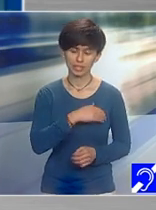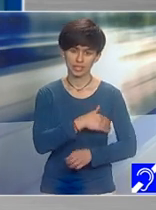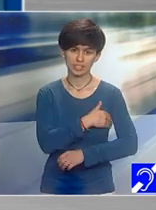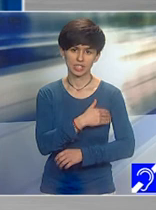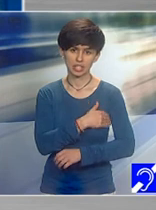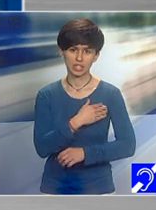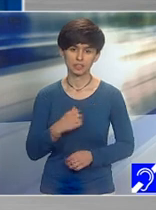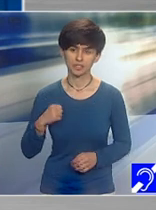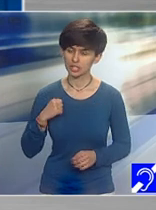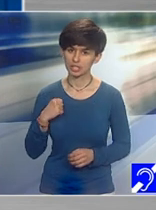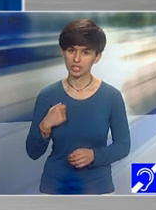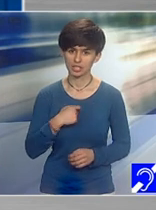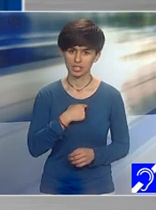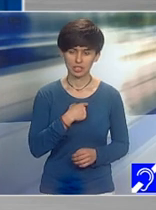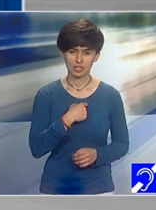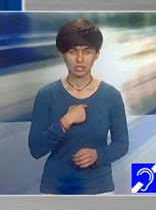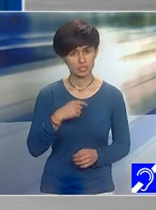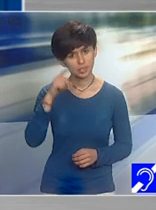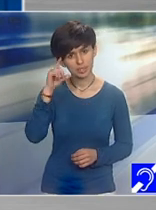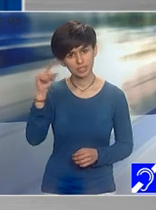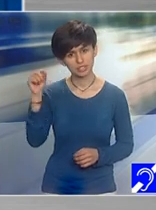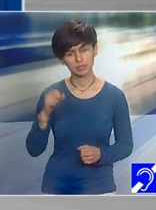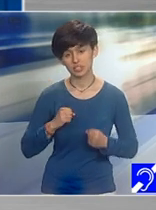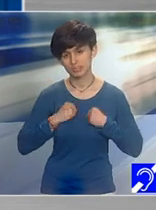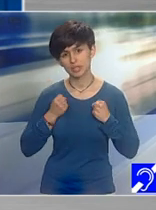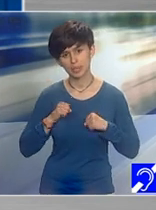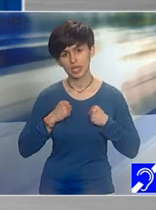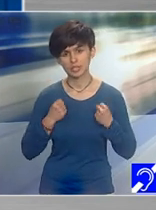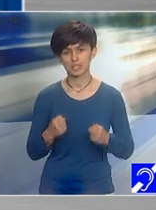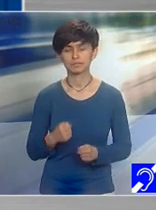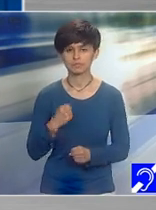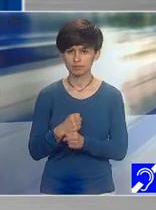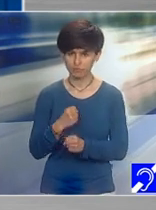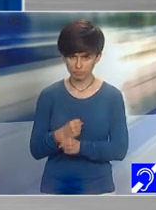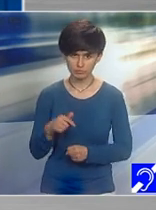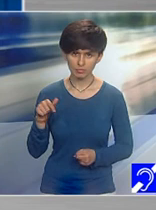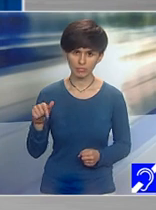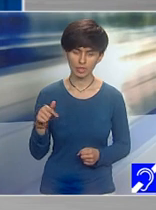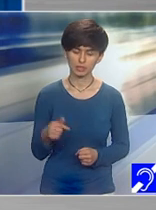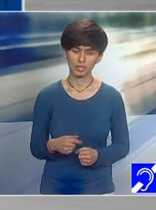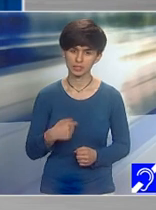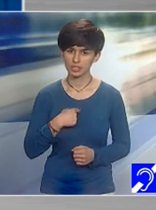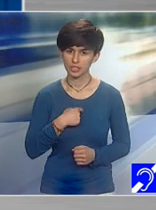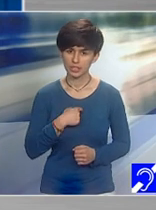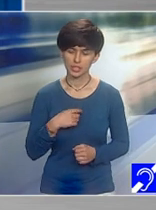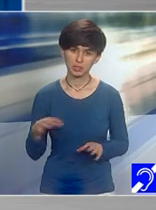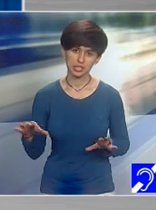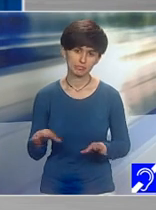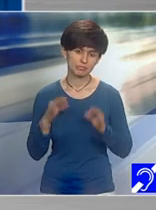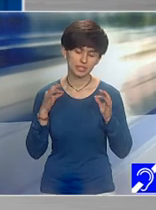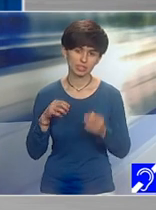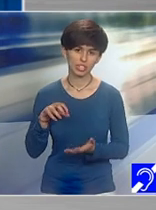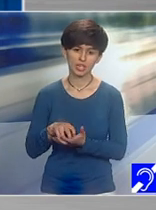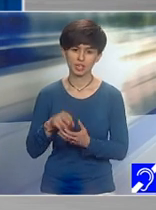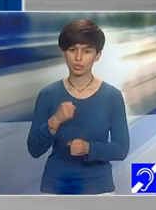elevi, să poată să meargă în practică, să lucreze acolo, ar vedea, pe urmă ar putea să-și aleagă locul de muncă unde ar